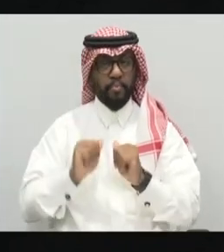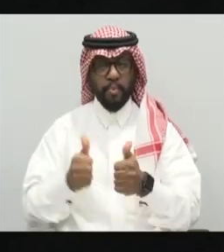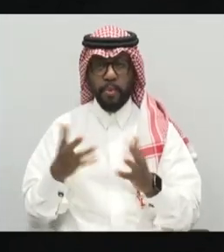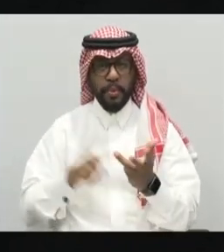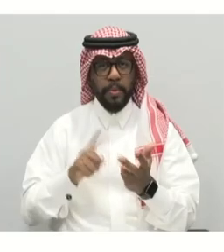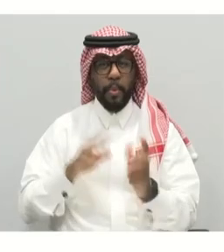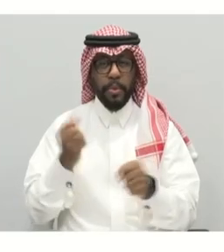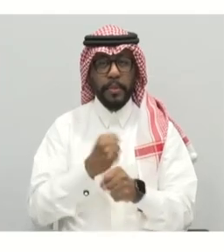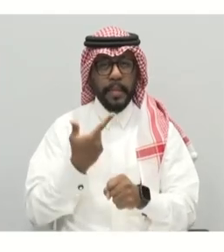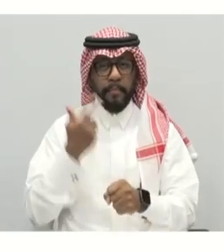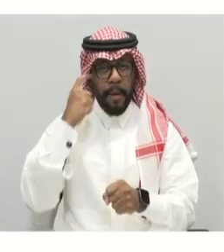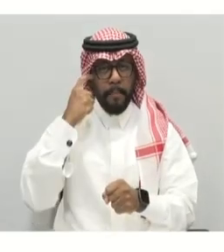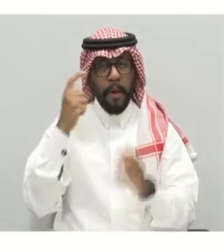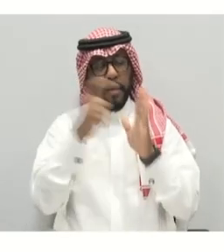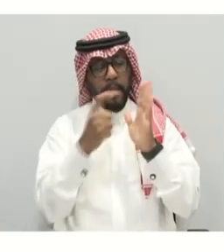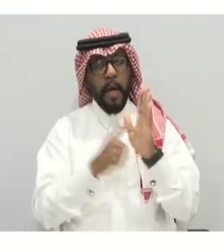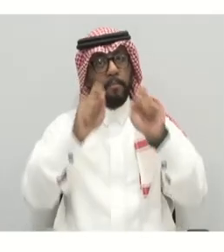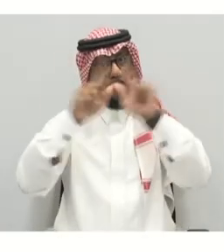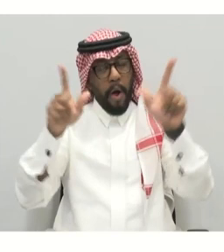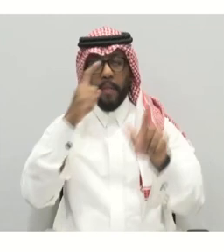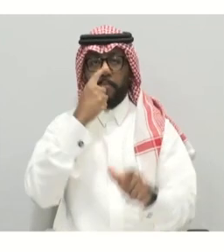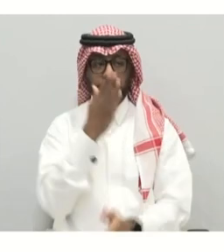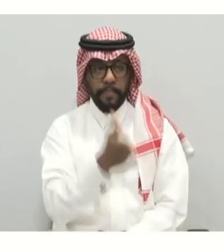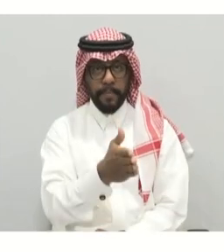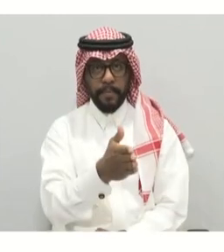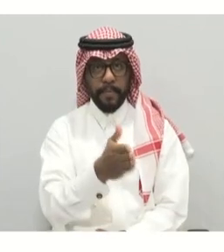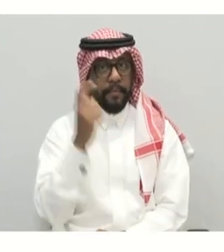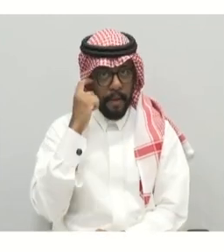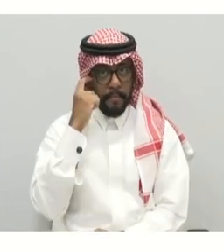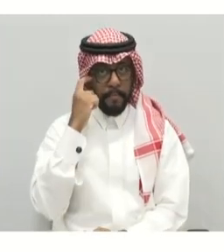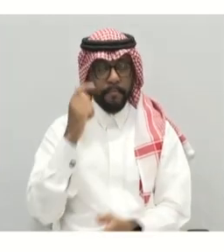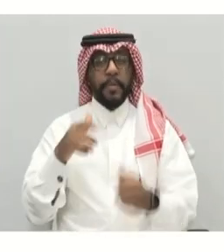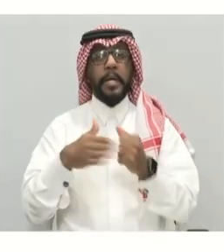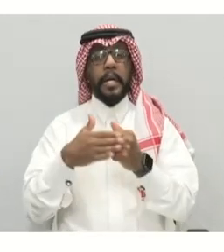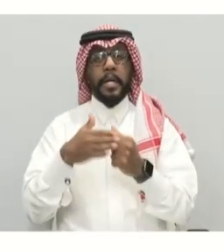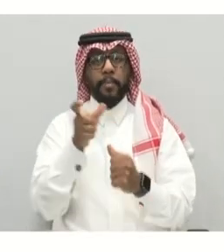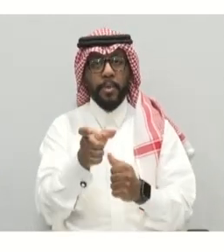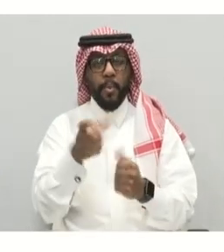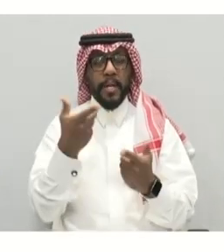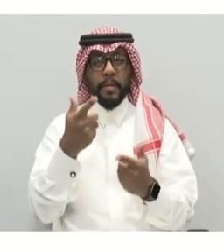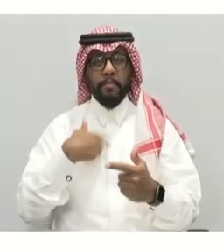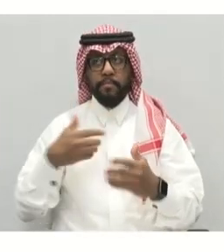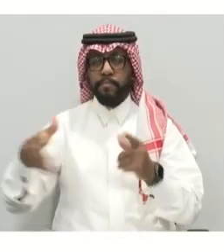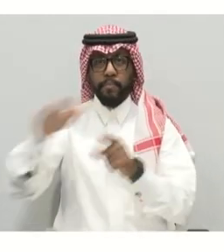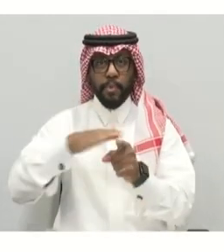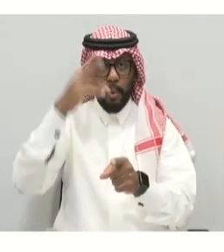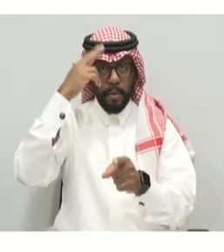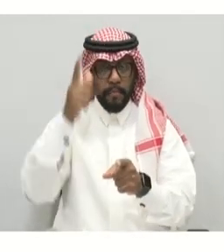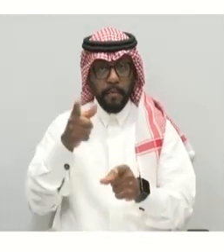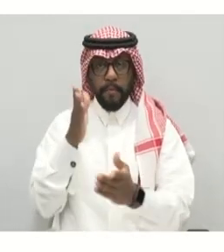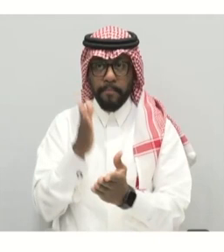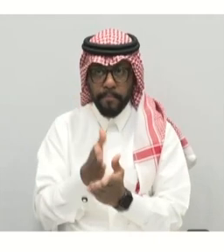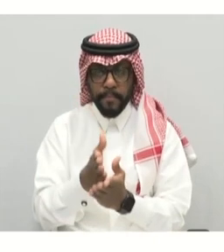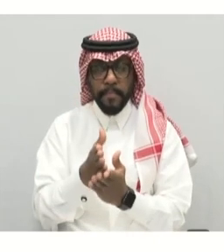يؤدي المواطن الصالح دورا مهما في خدمه وطنه من خلال التميز في